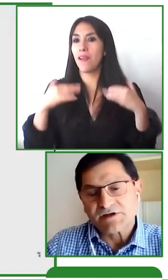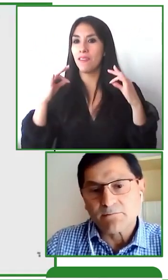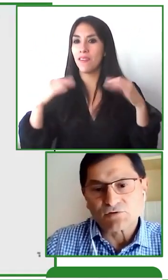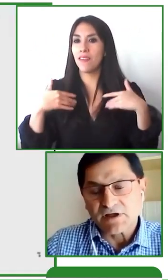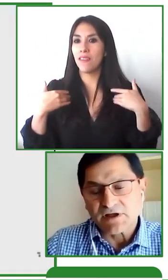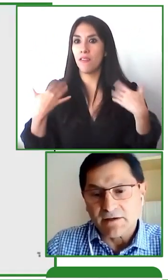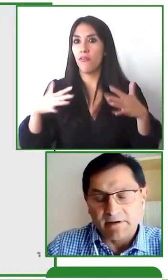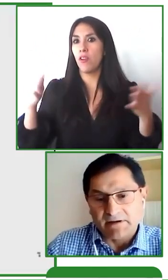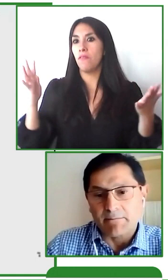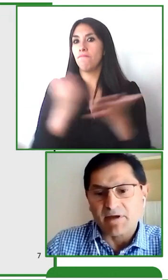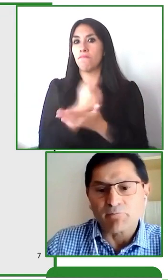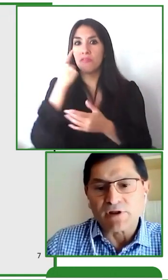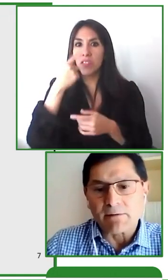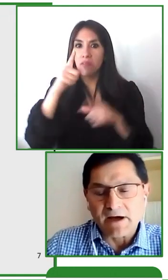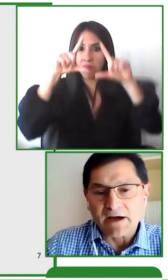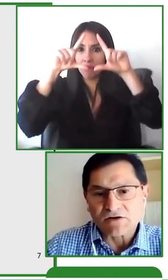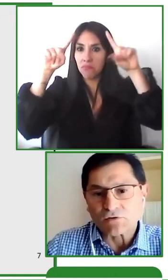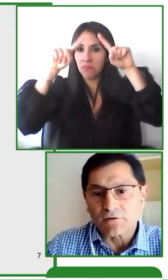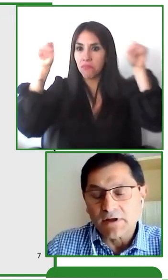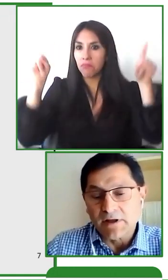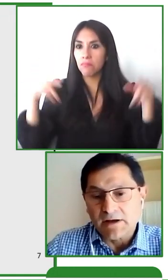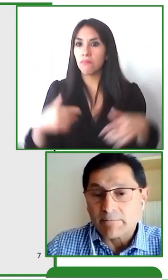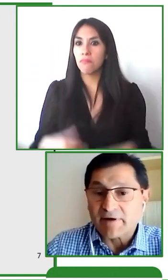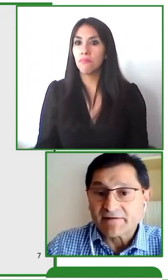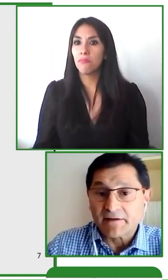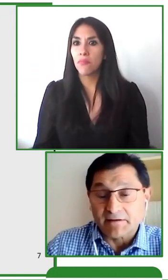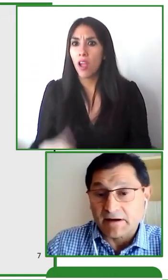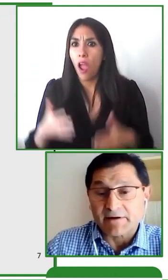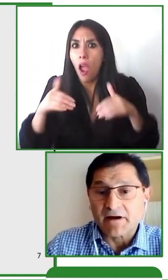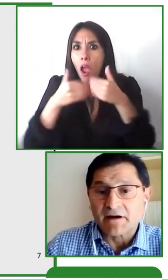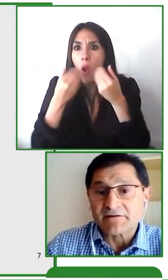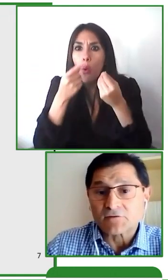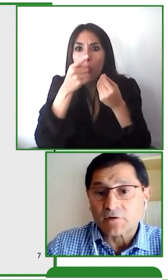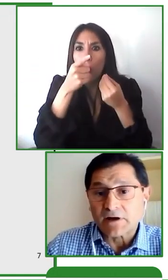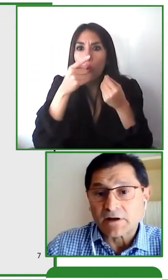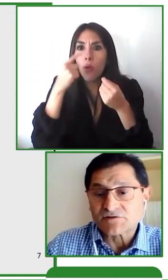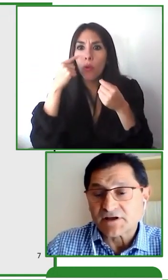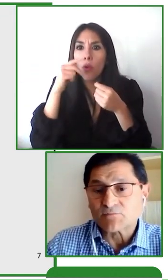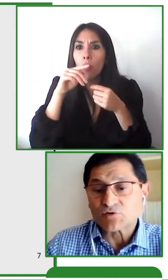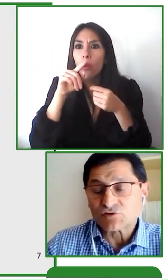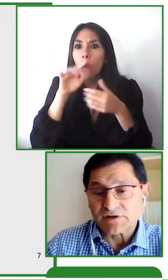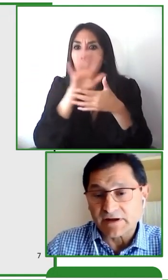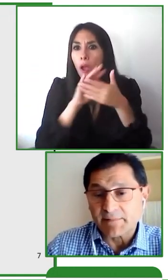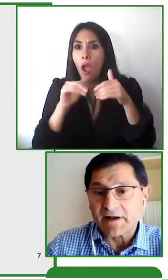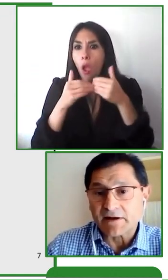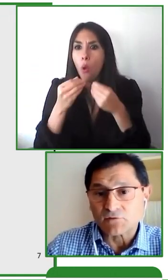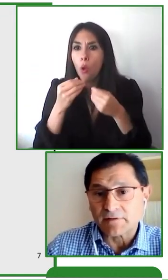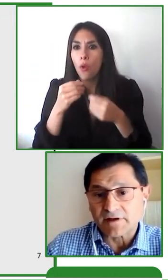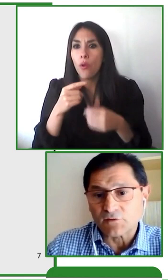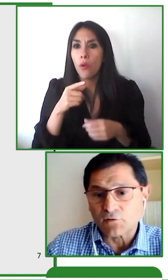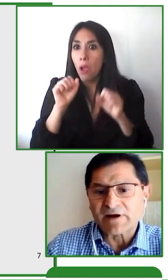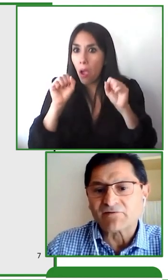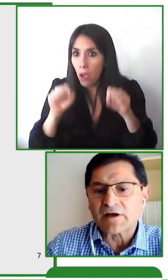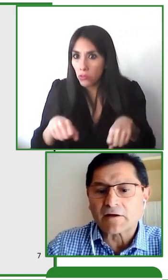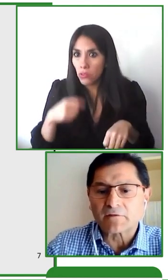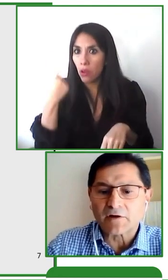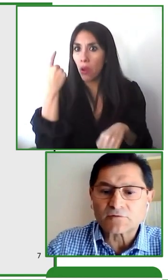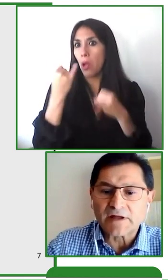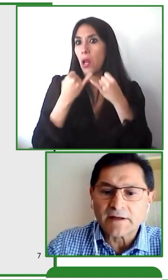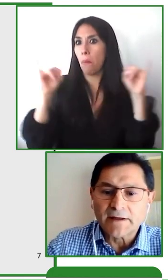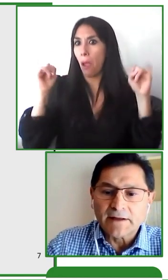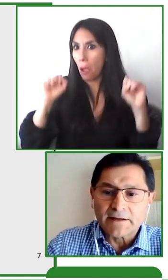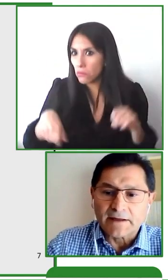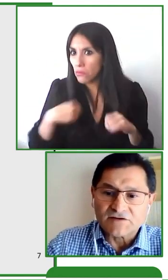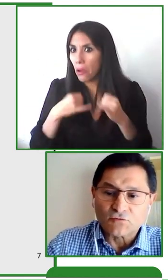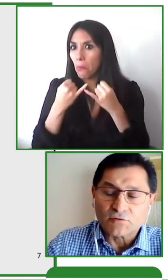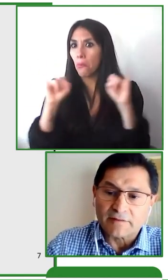¿Cómo conseguimos que Benjamin pueda viajar solo? Aparte, la barrera arquitectural la conseguimos eliminar utilizando un planificador de